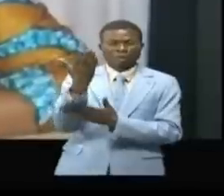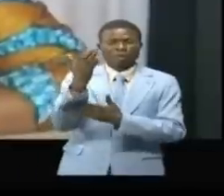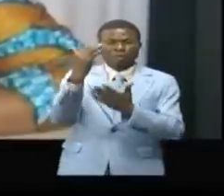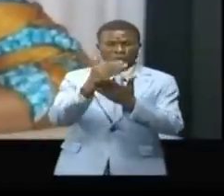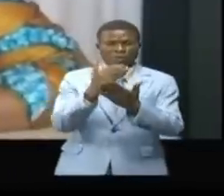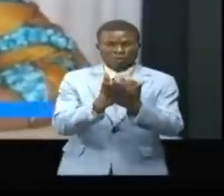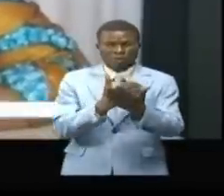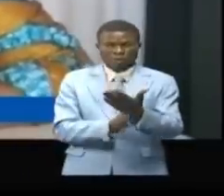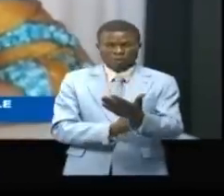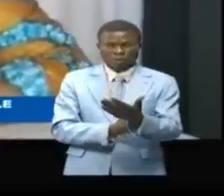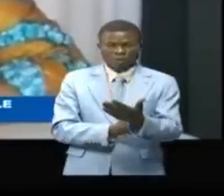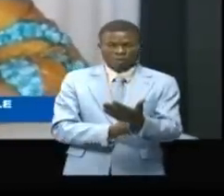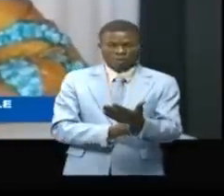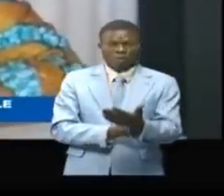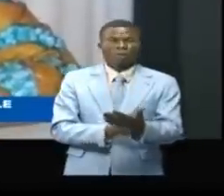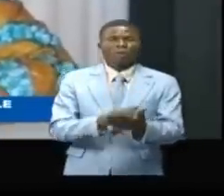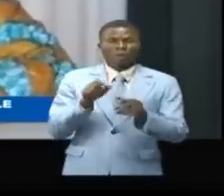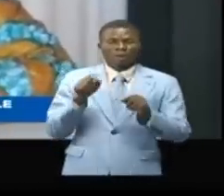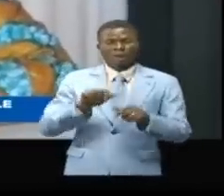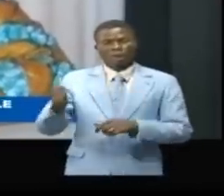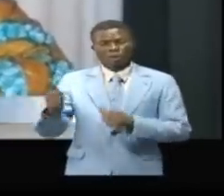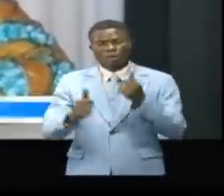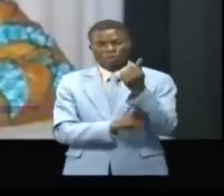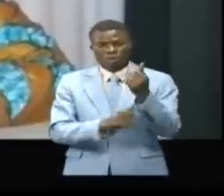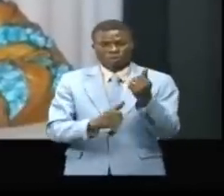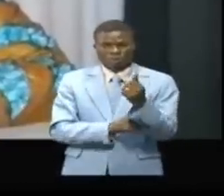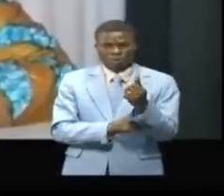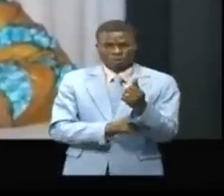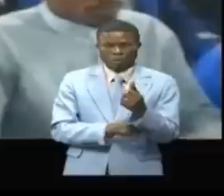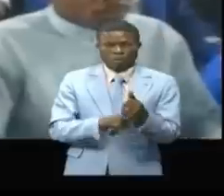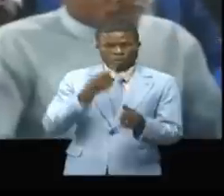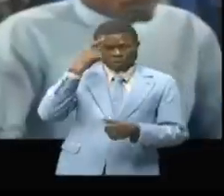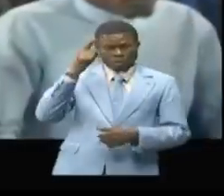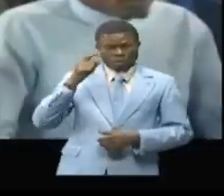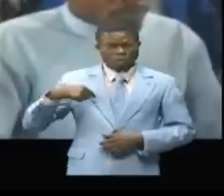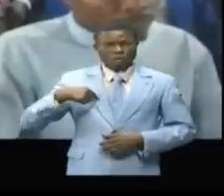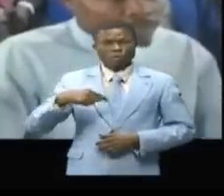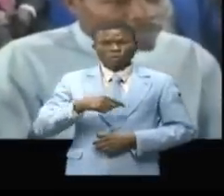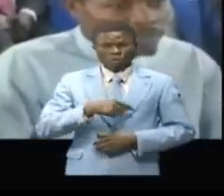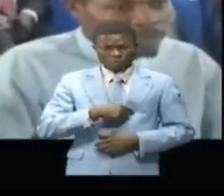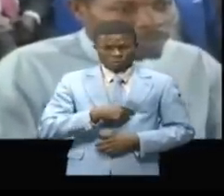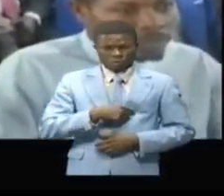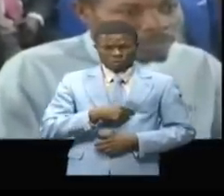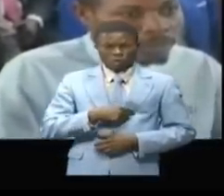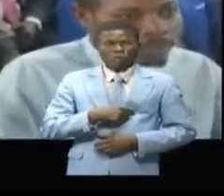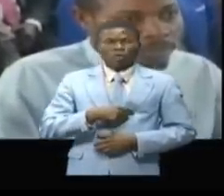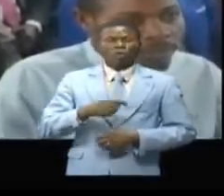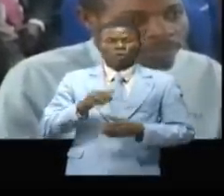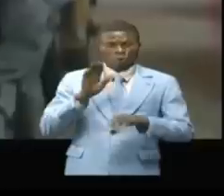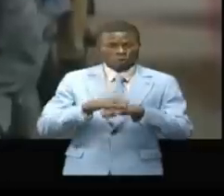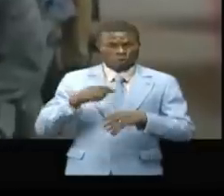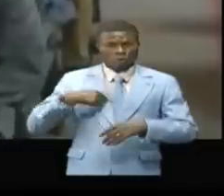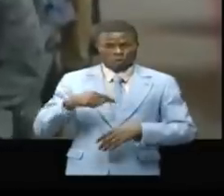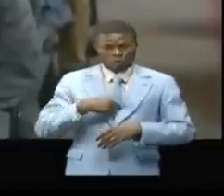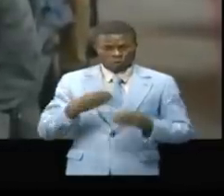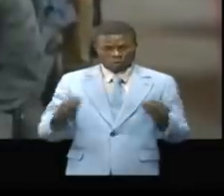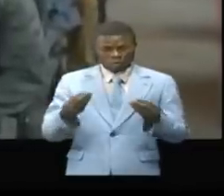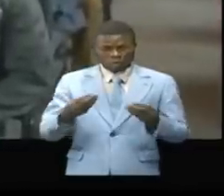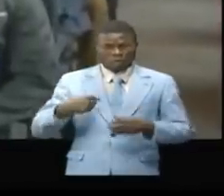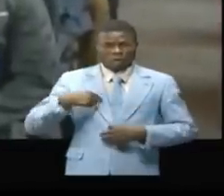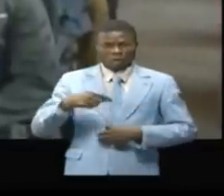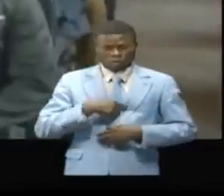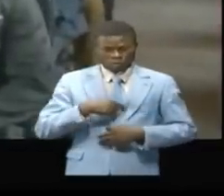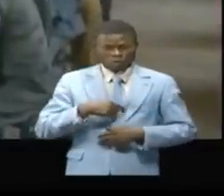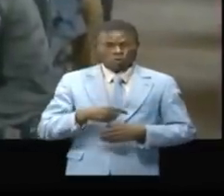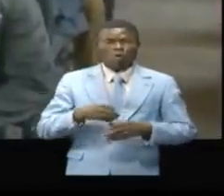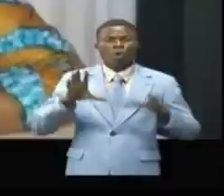par les uns et les autres à notre particulière attention, tout en y prenant